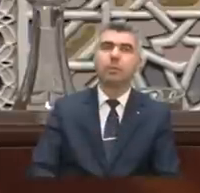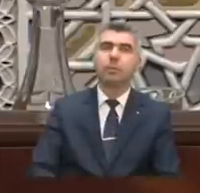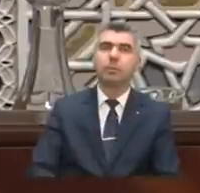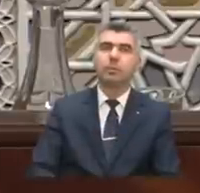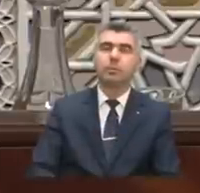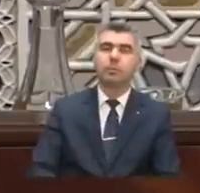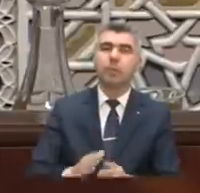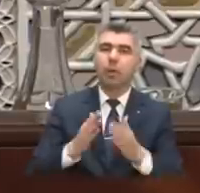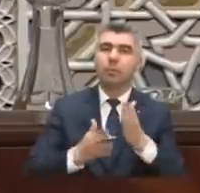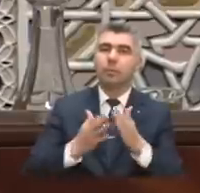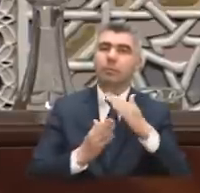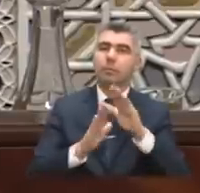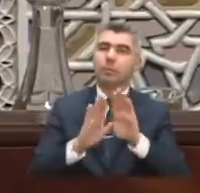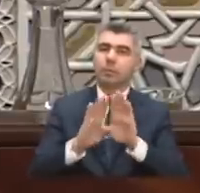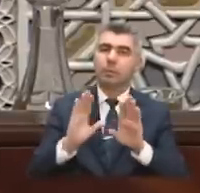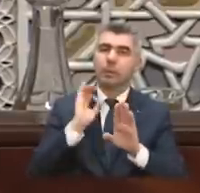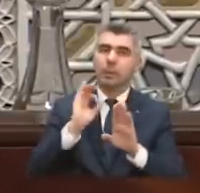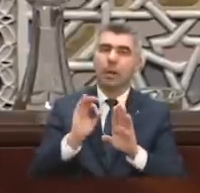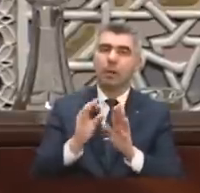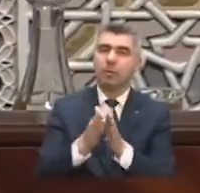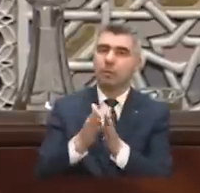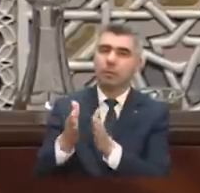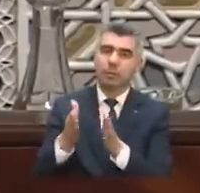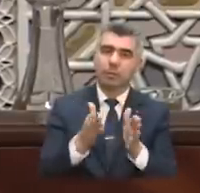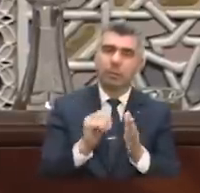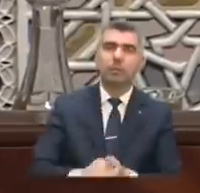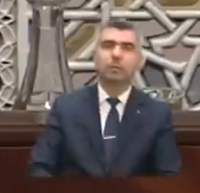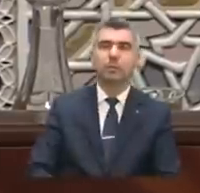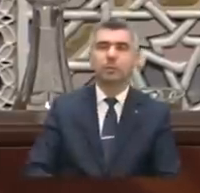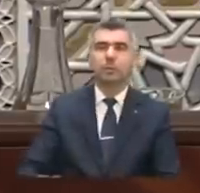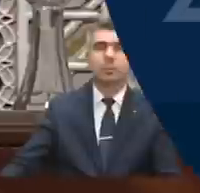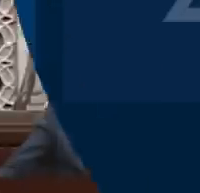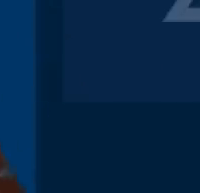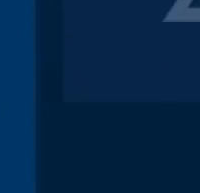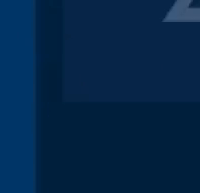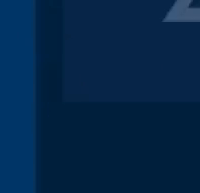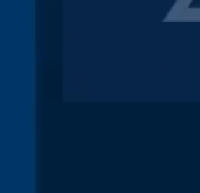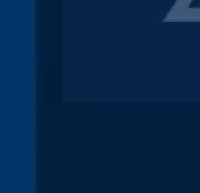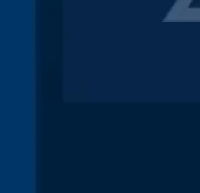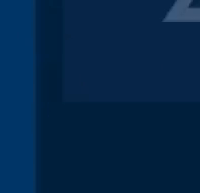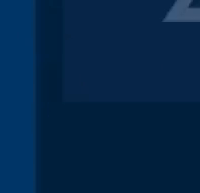نرفع الجلسه المساءله الشهريه ونفتتح مباشره الجلسه التشريعيه.